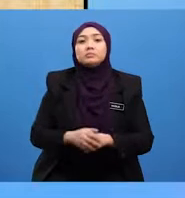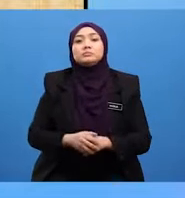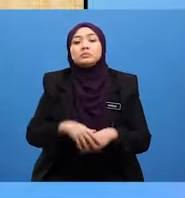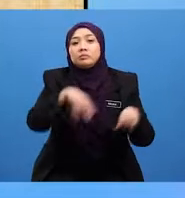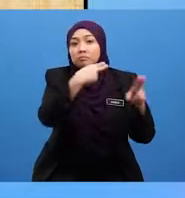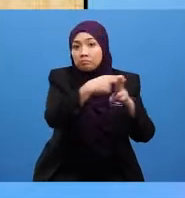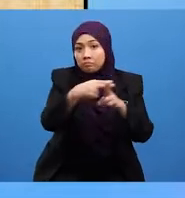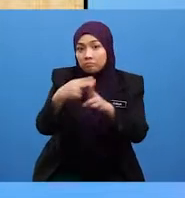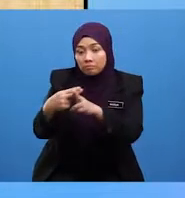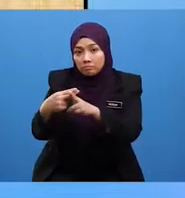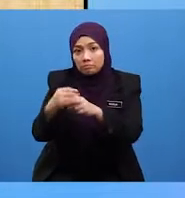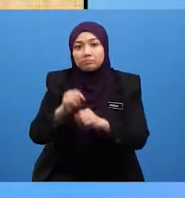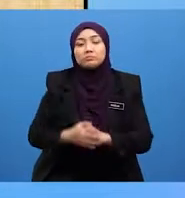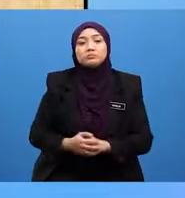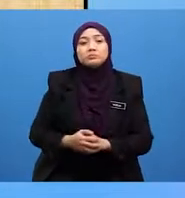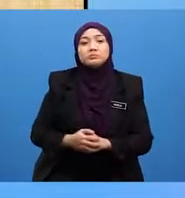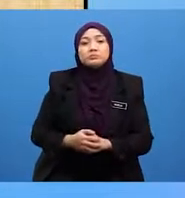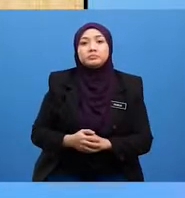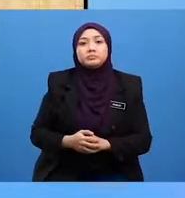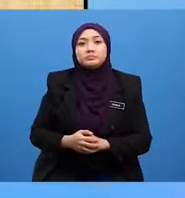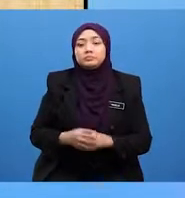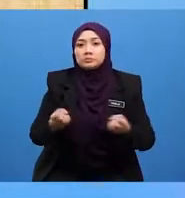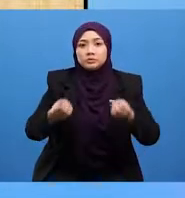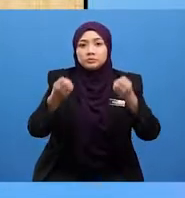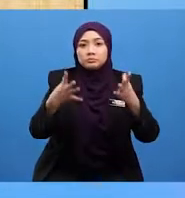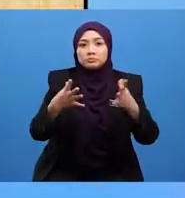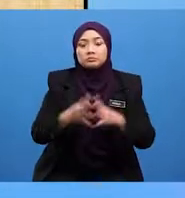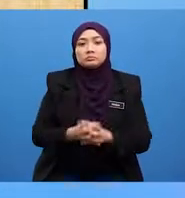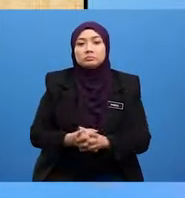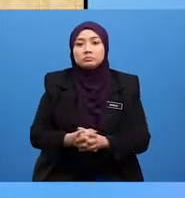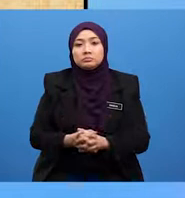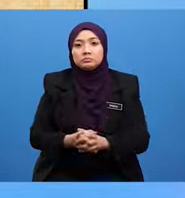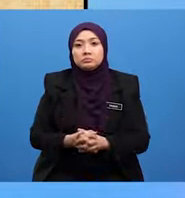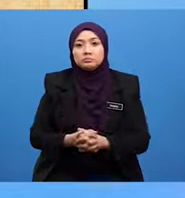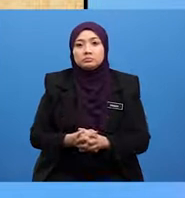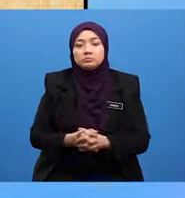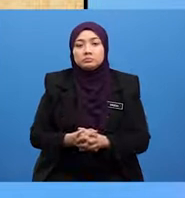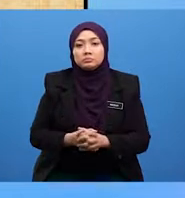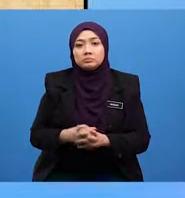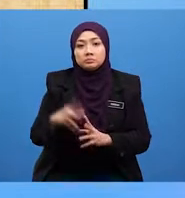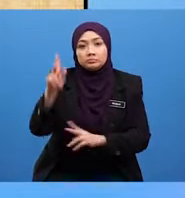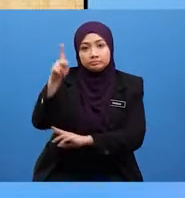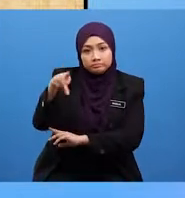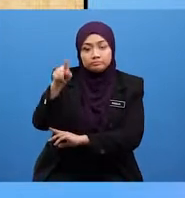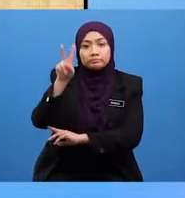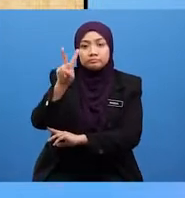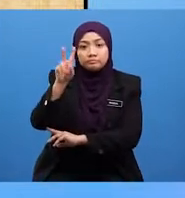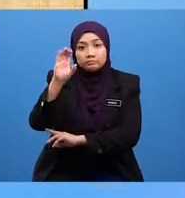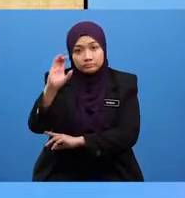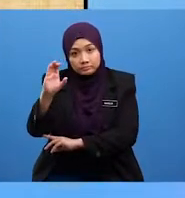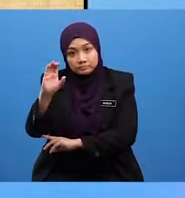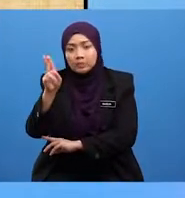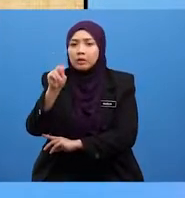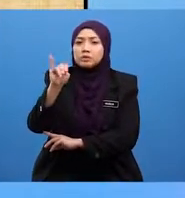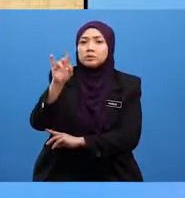polistirena, perspex, polivinil klorida iaitu PVC,